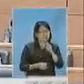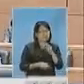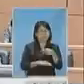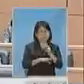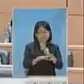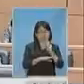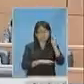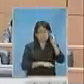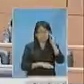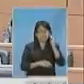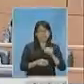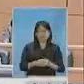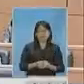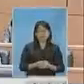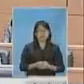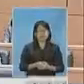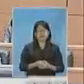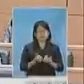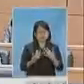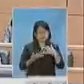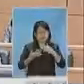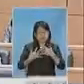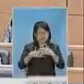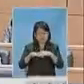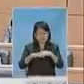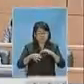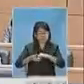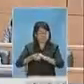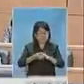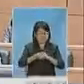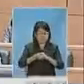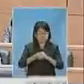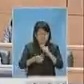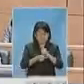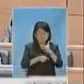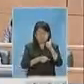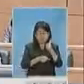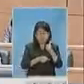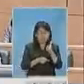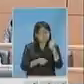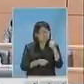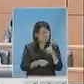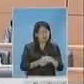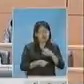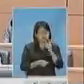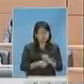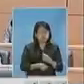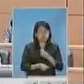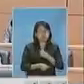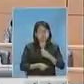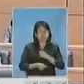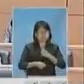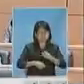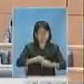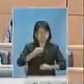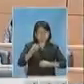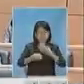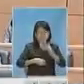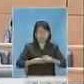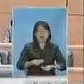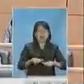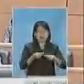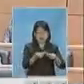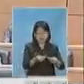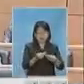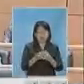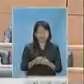ว่าการปรองดองเกิดขึ้นไม่ได้รครับถ้าไม่มีใครเสียสละกันบ้าง